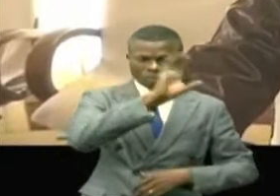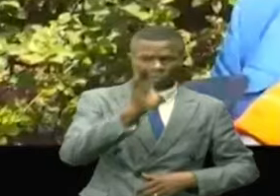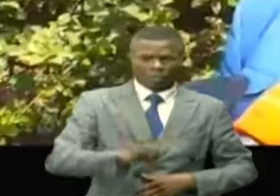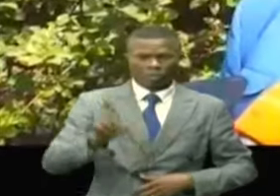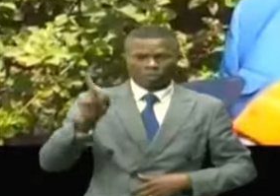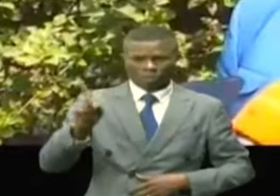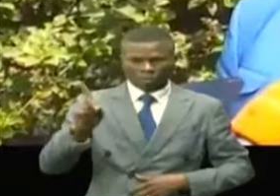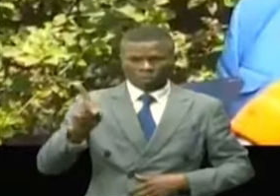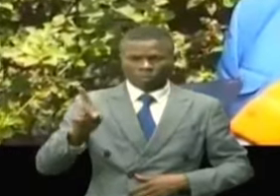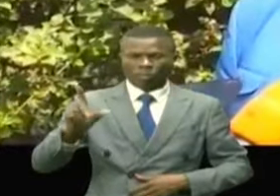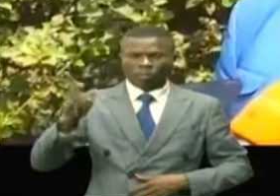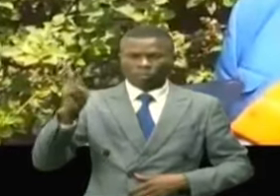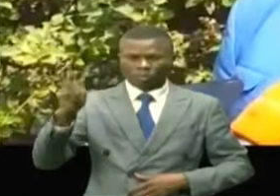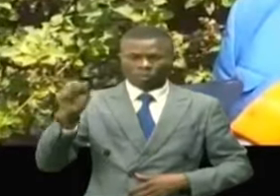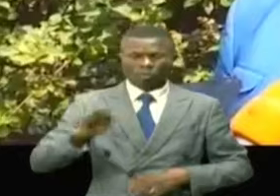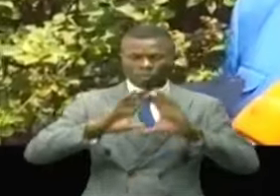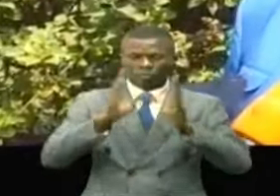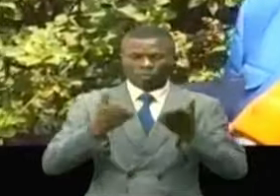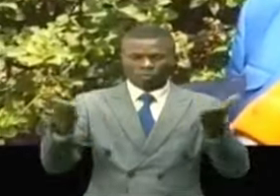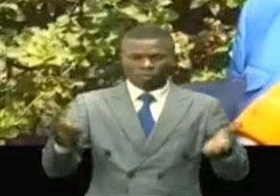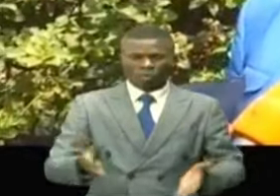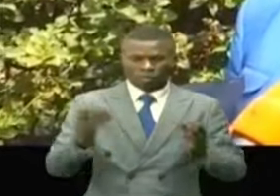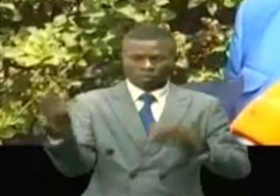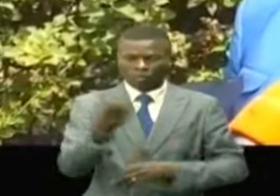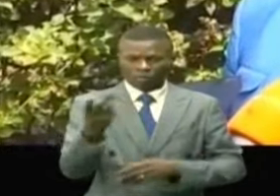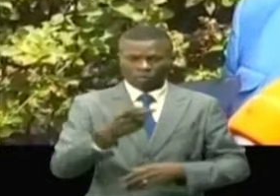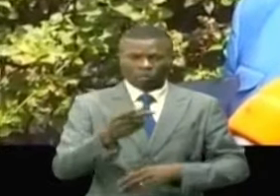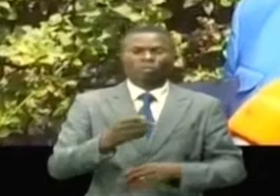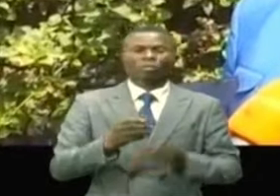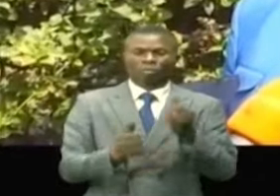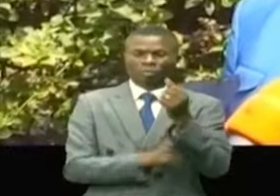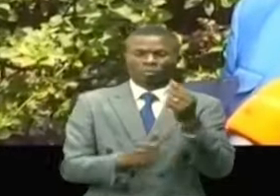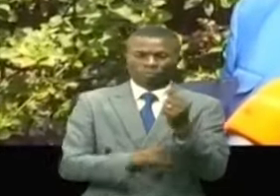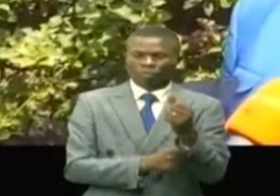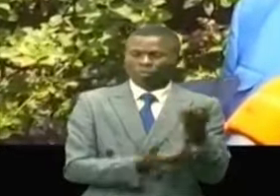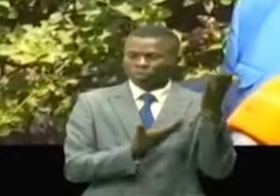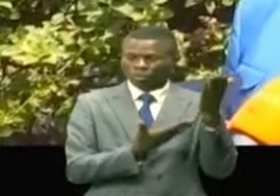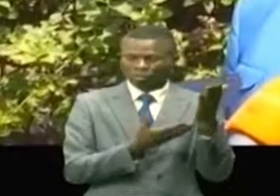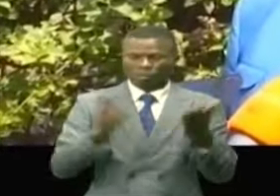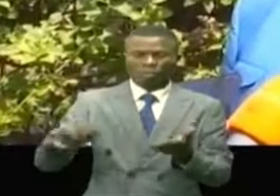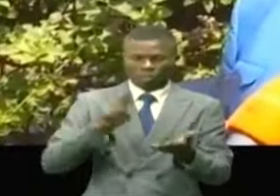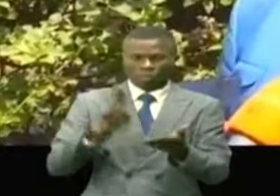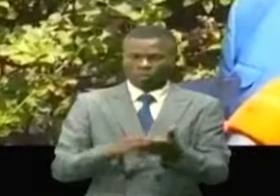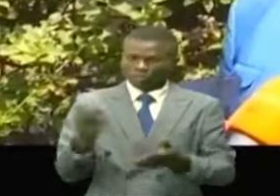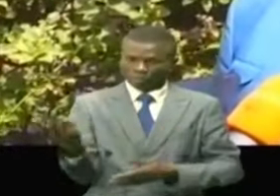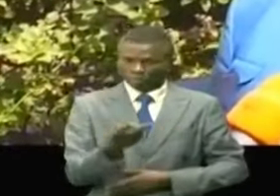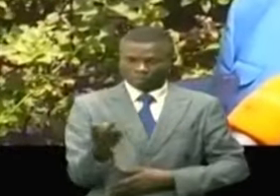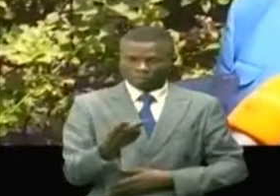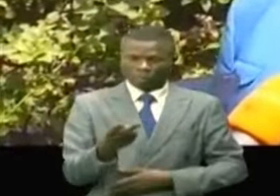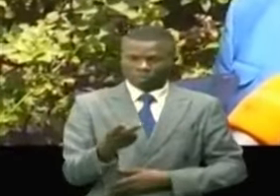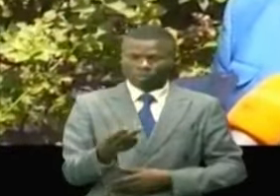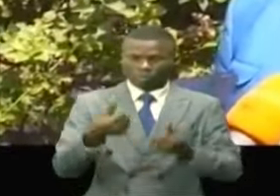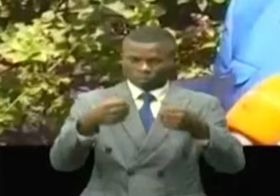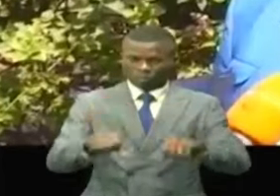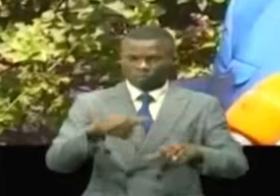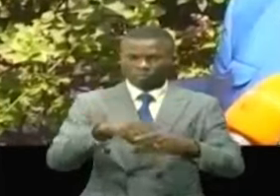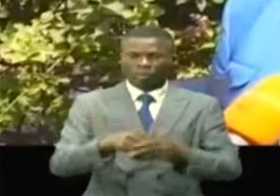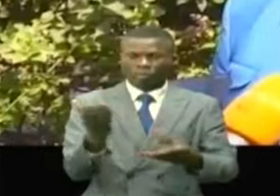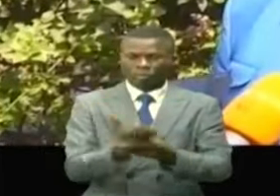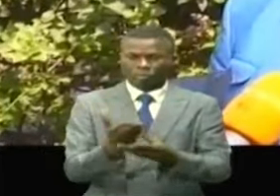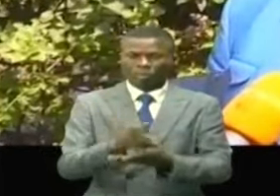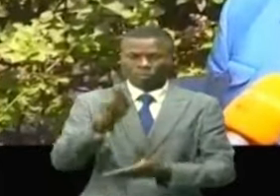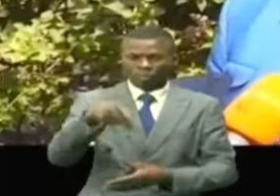et nous tous qui étions présents mais les deux concernés l'essentiel est que leur signature se retrouve sur ce